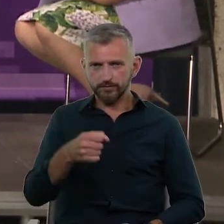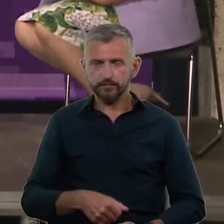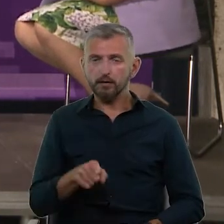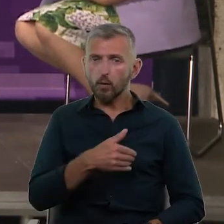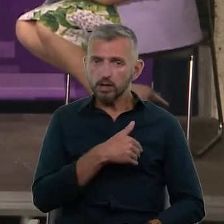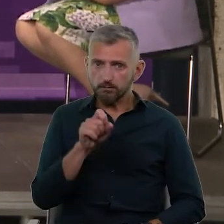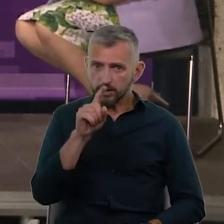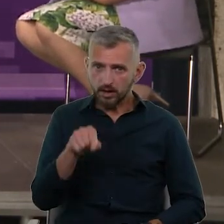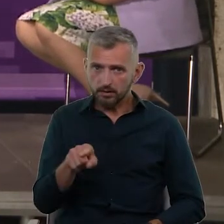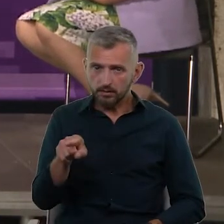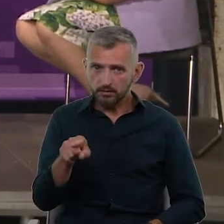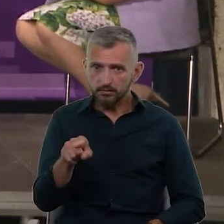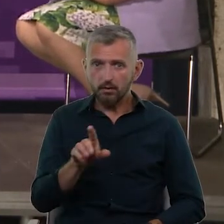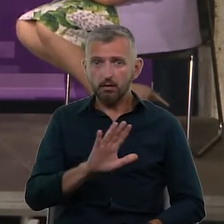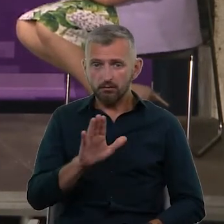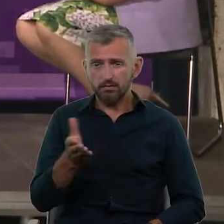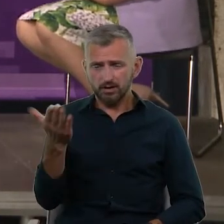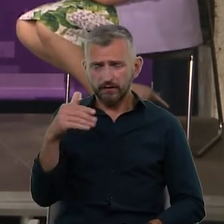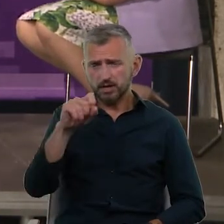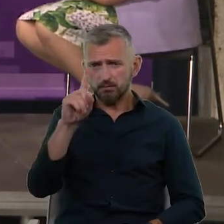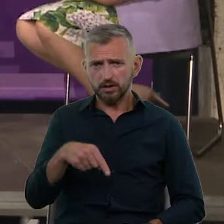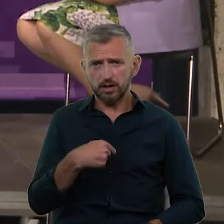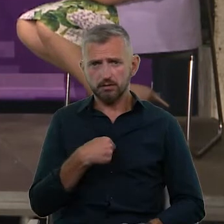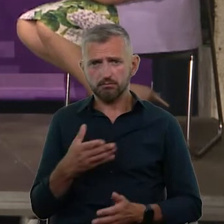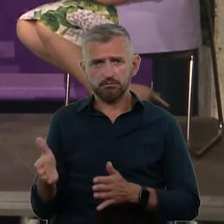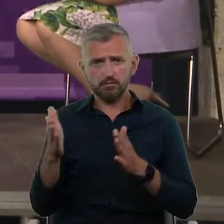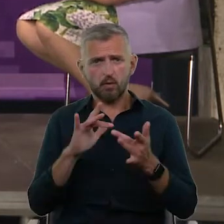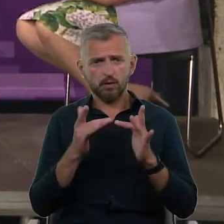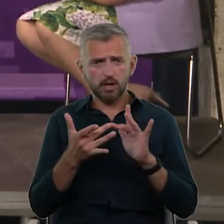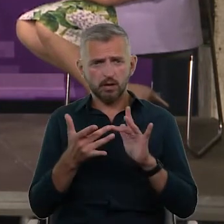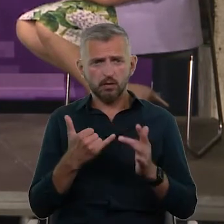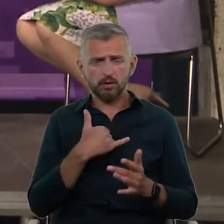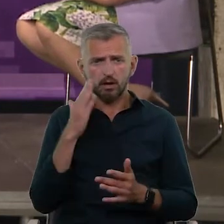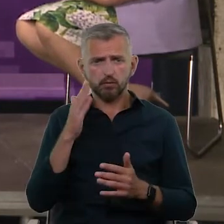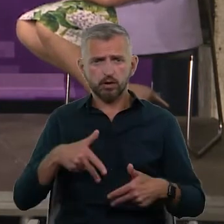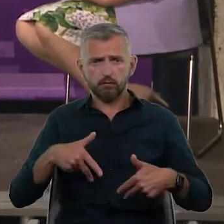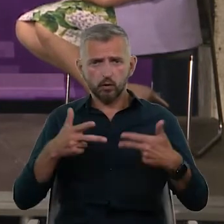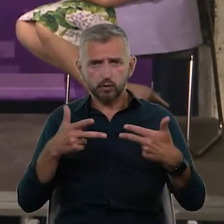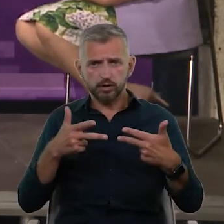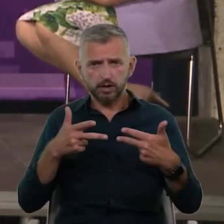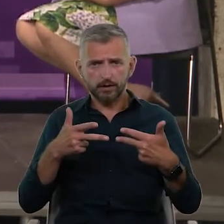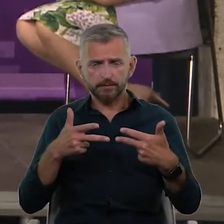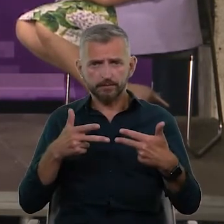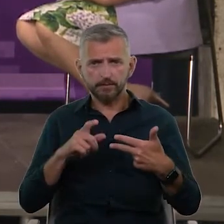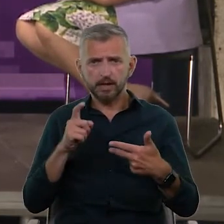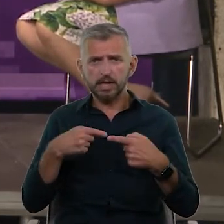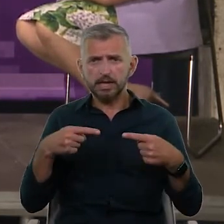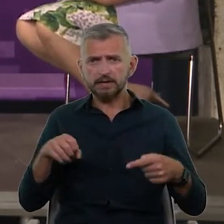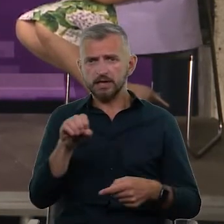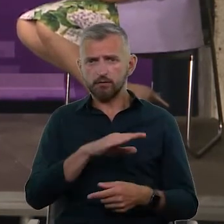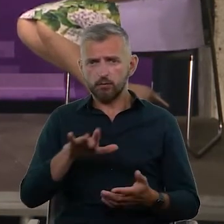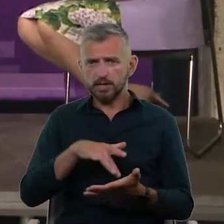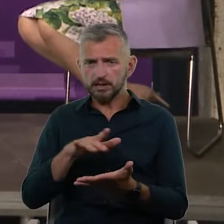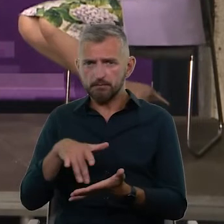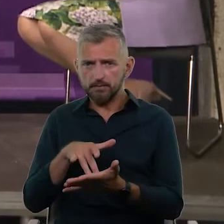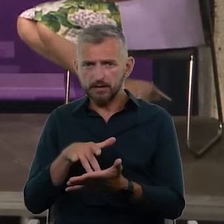хотіли питання? Ні, давайте питання, ми перейдемо вже онлайн. У нас буде включення з різних європейських